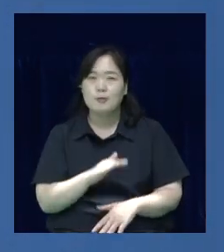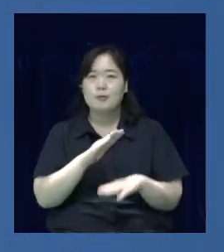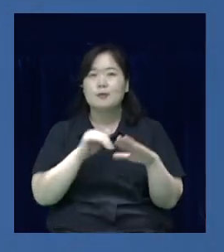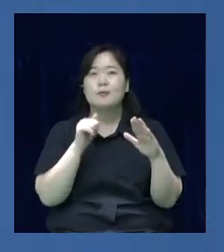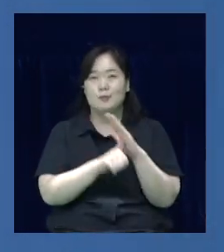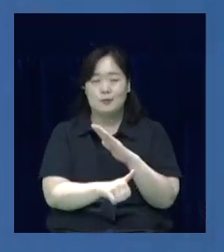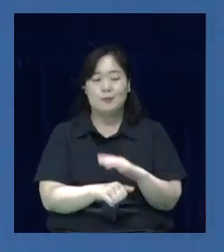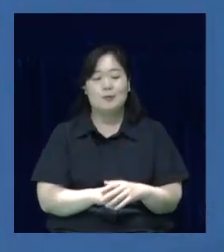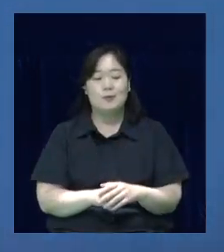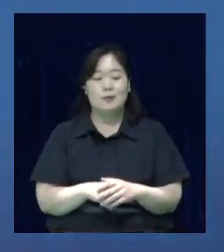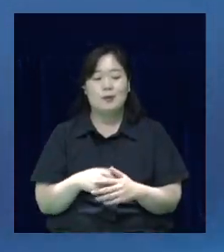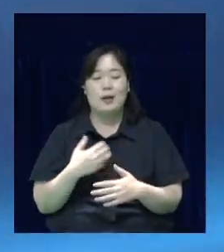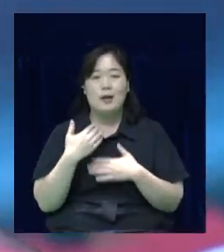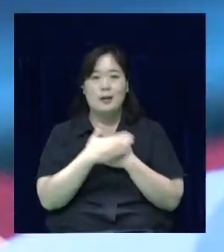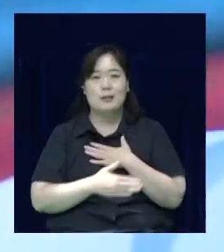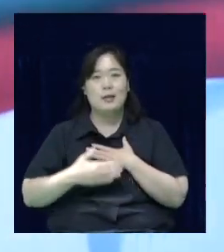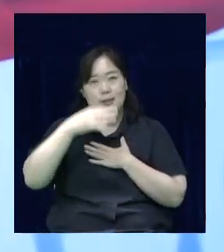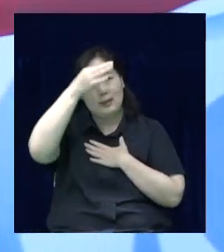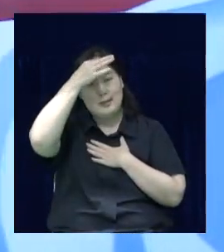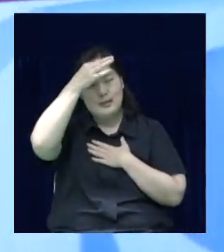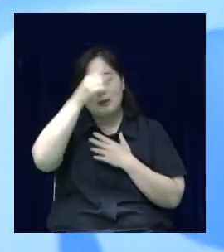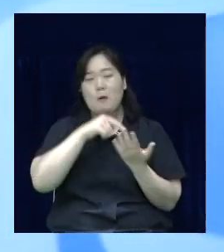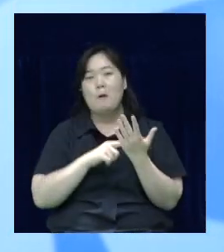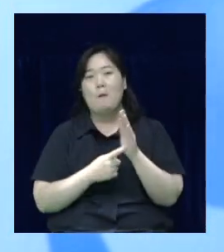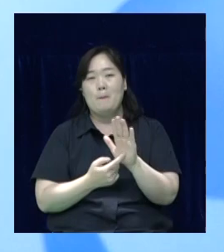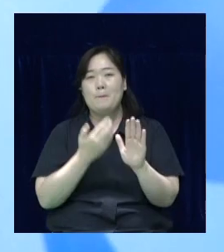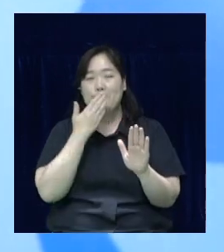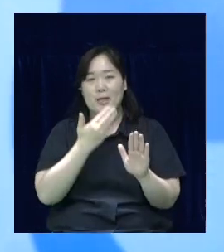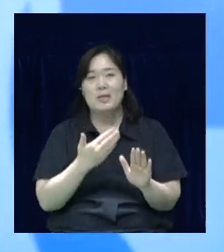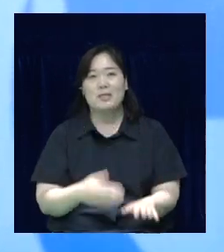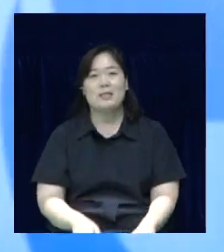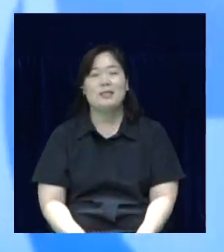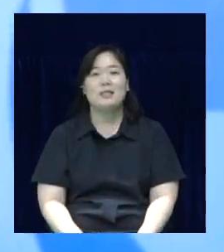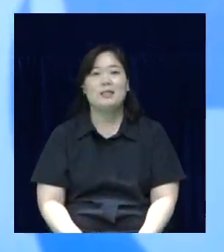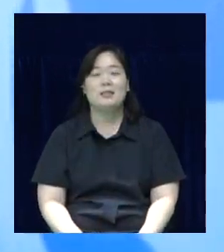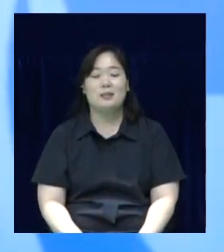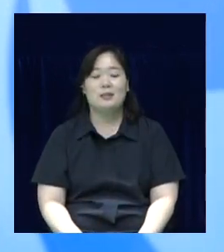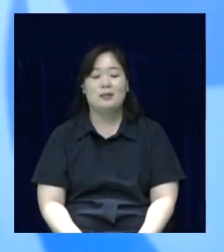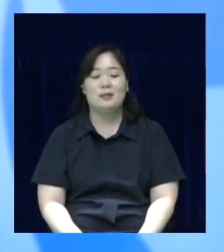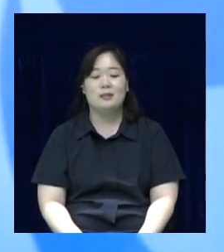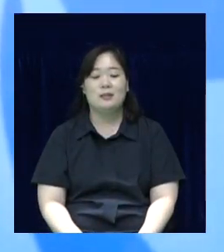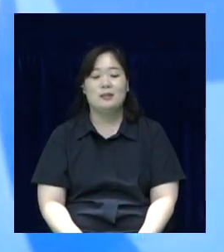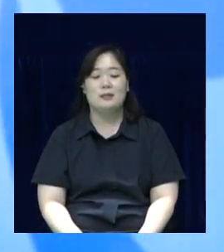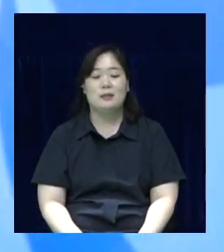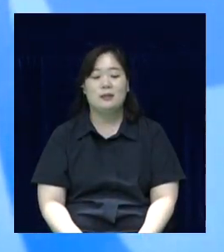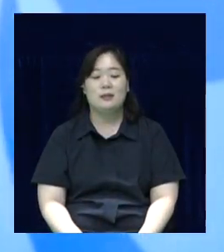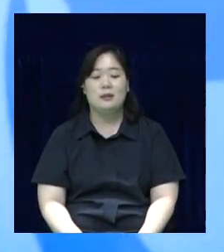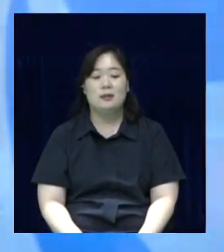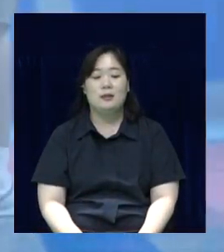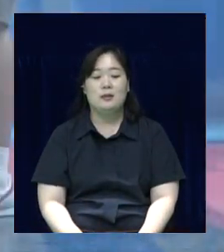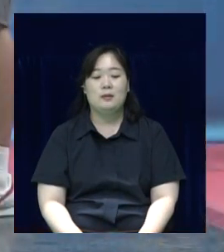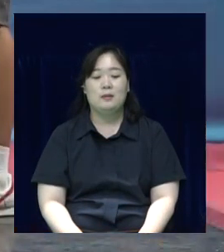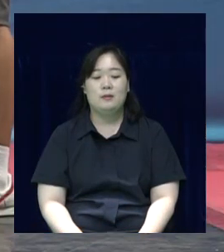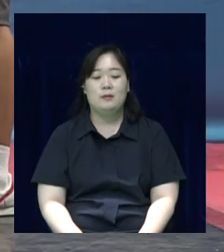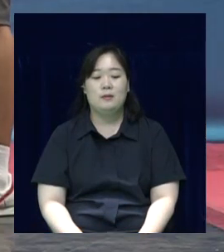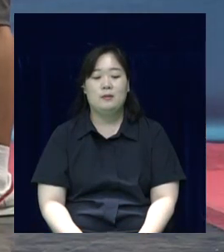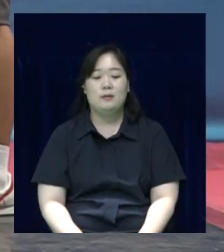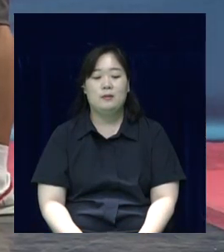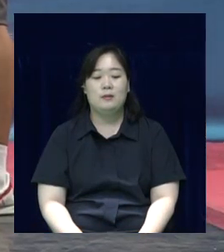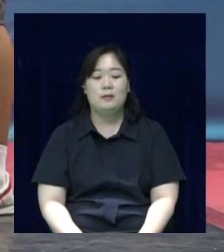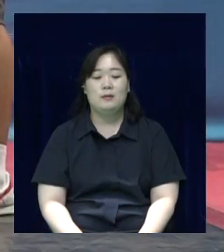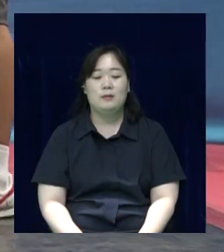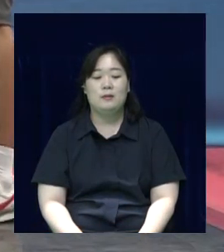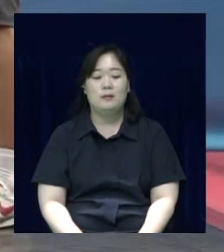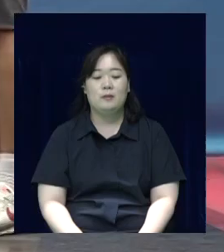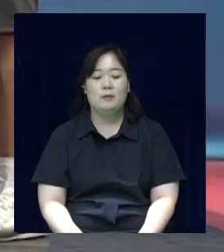괴력을 보여줄 수 있을지. 1차 시도 진행됩니다.